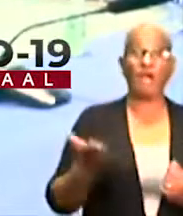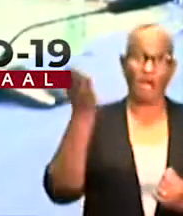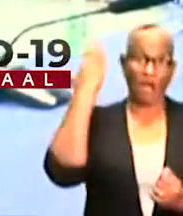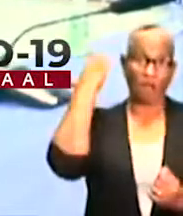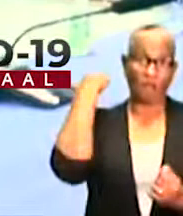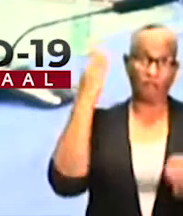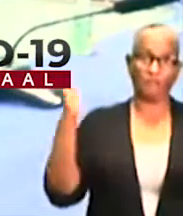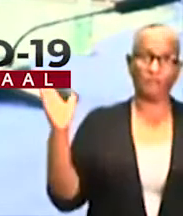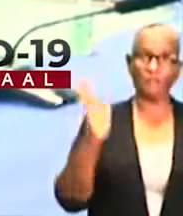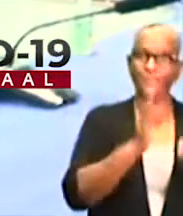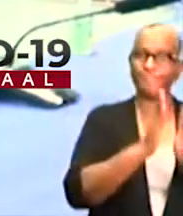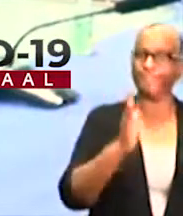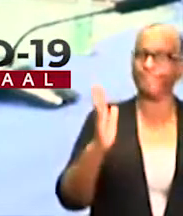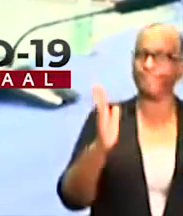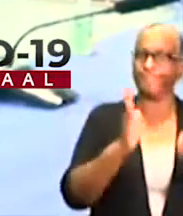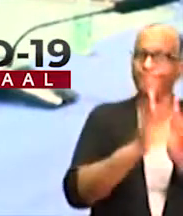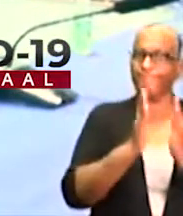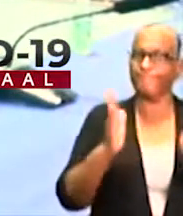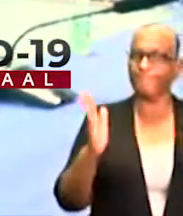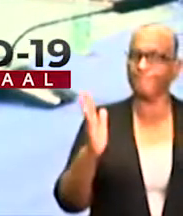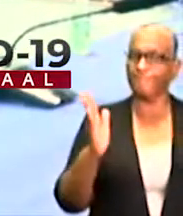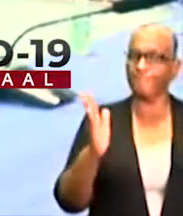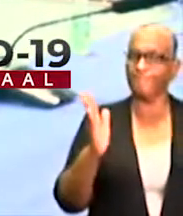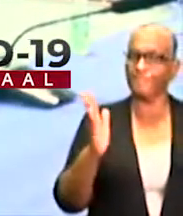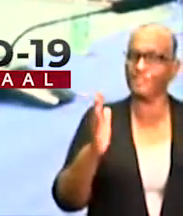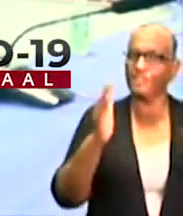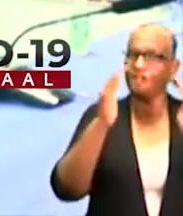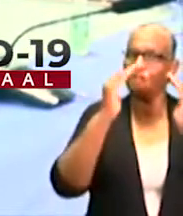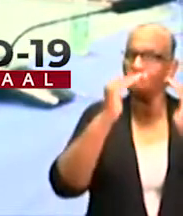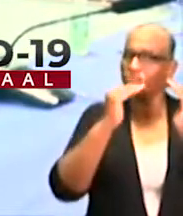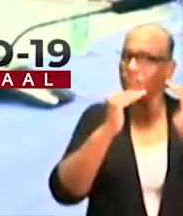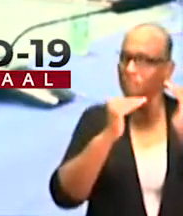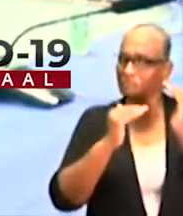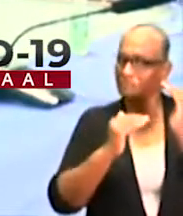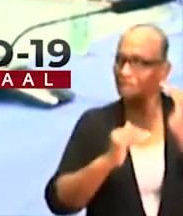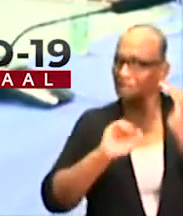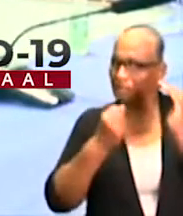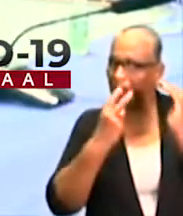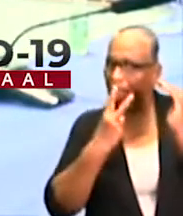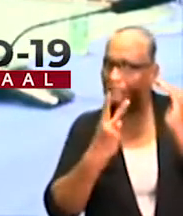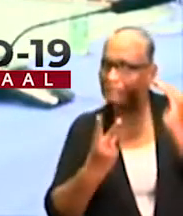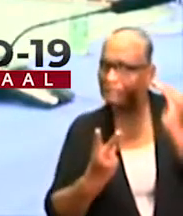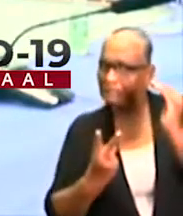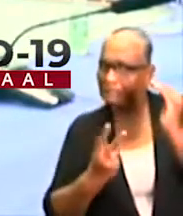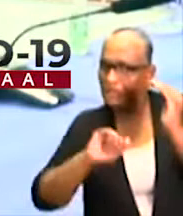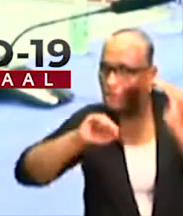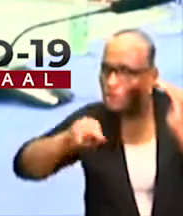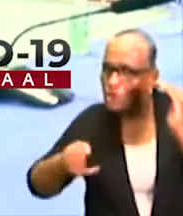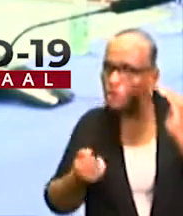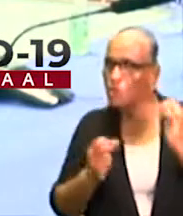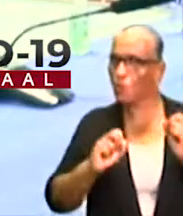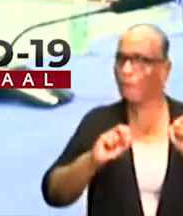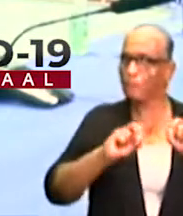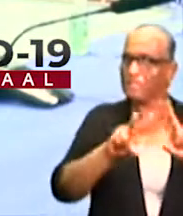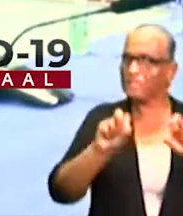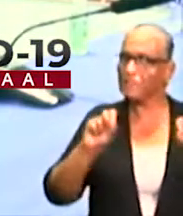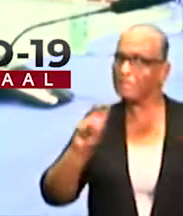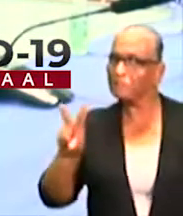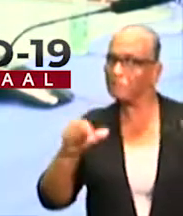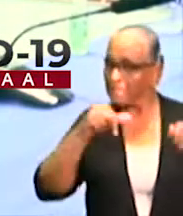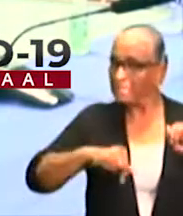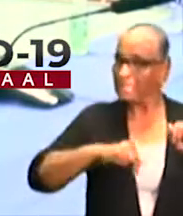periode hebben we een daling kunnen waarnemen van het aantal nieuwe besmettingen in ons